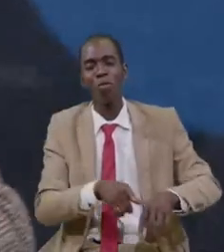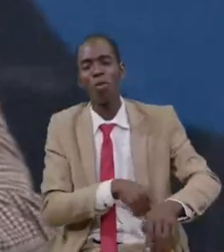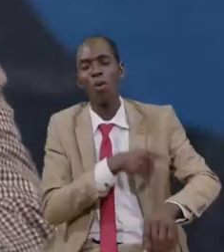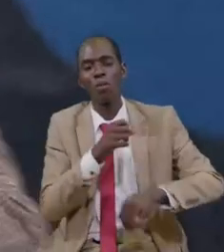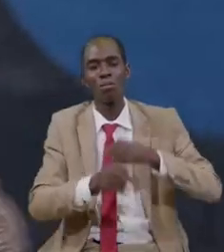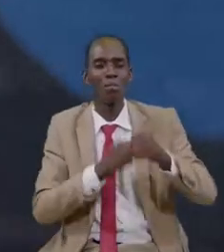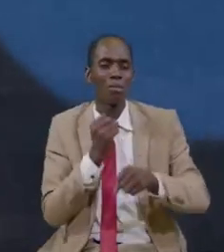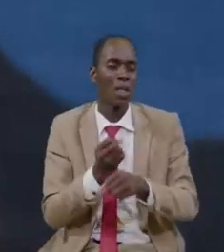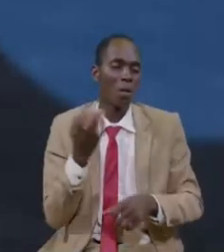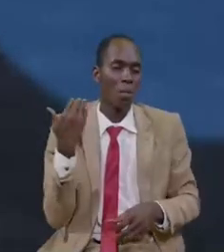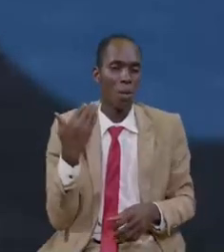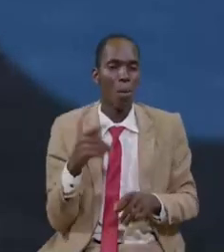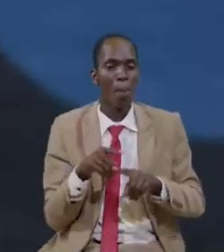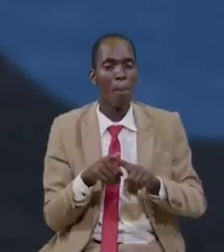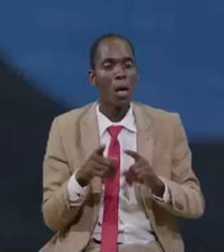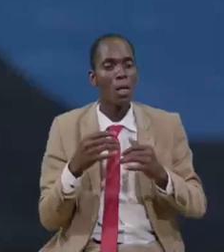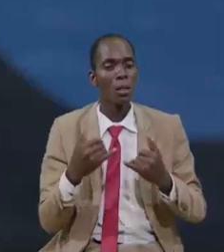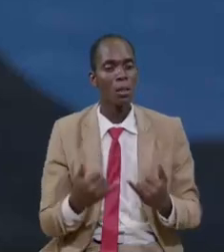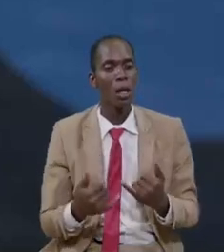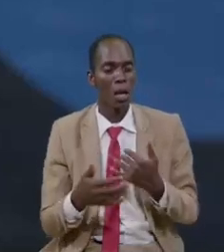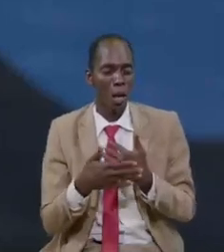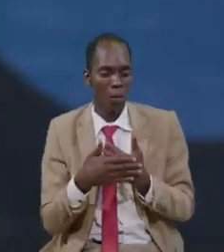maintenant, après, et les gens ont